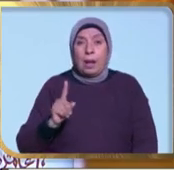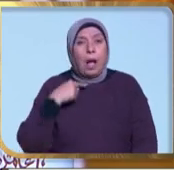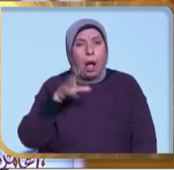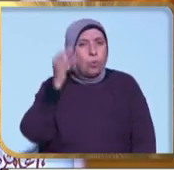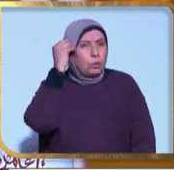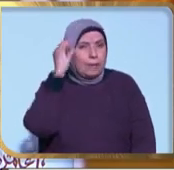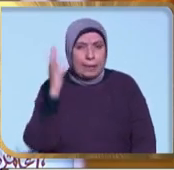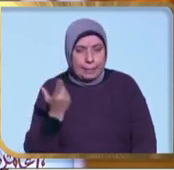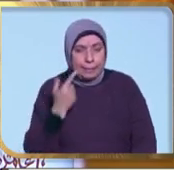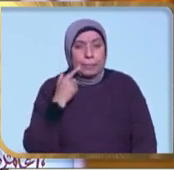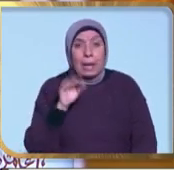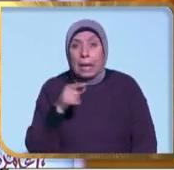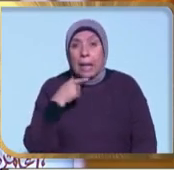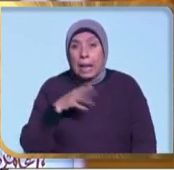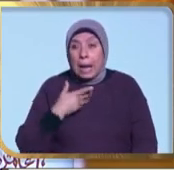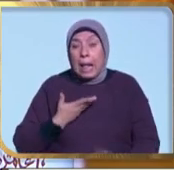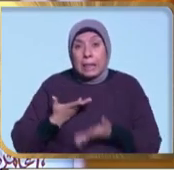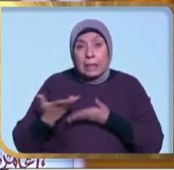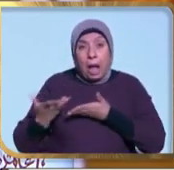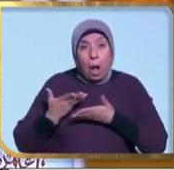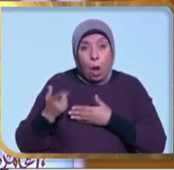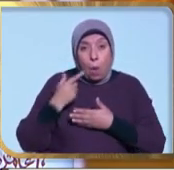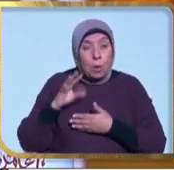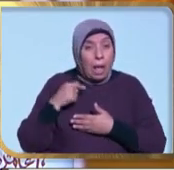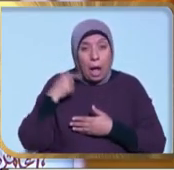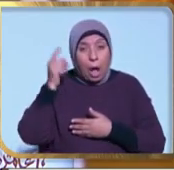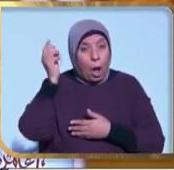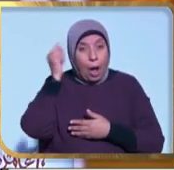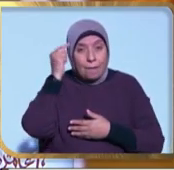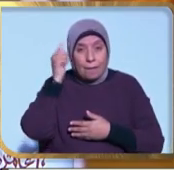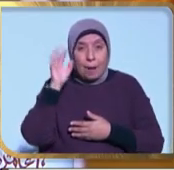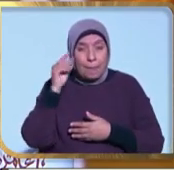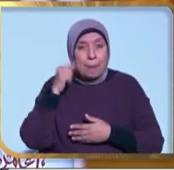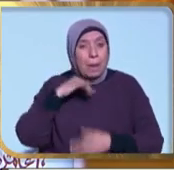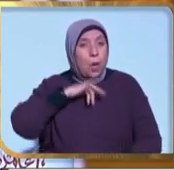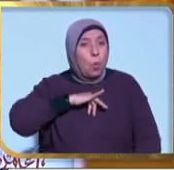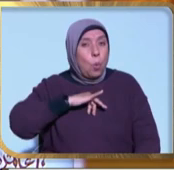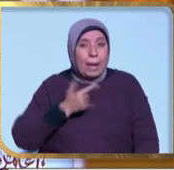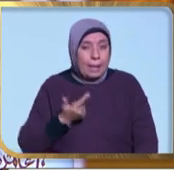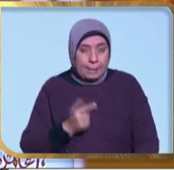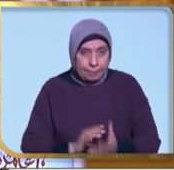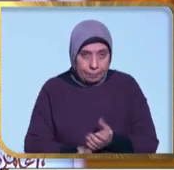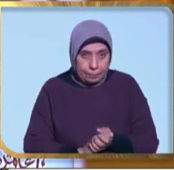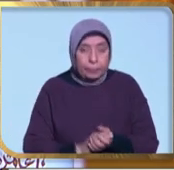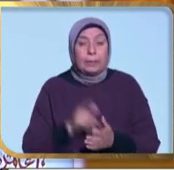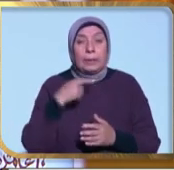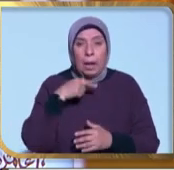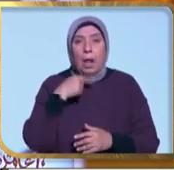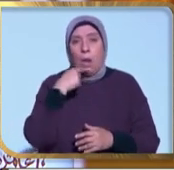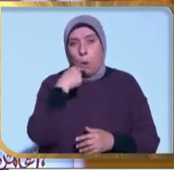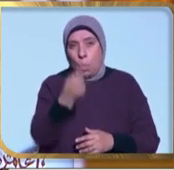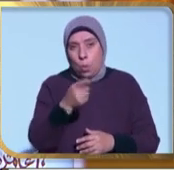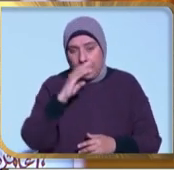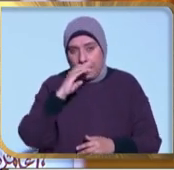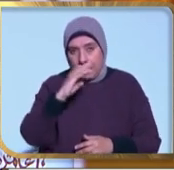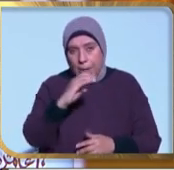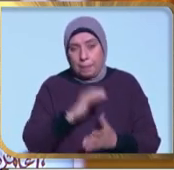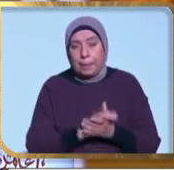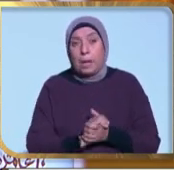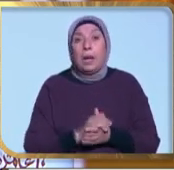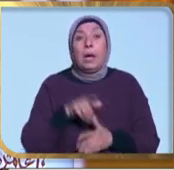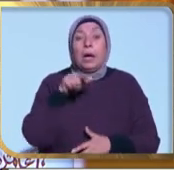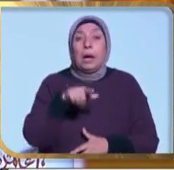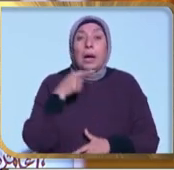النصاره بنتعامل مع اهل الكتاب ايه المقصود انا عشان افهم المقصود في فهم هذه الايه الكريمه لازم